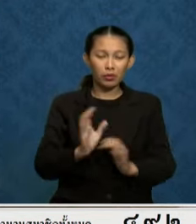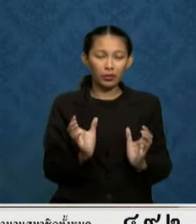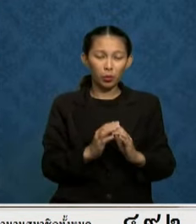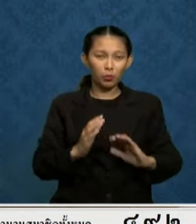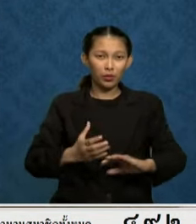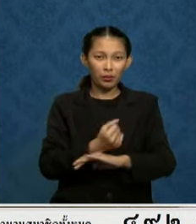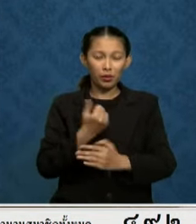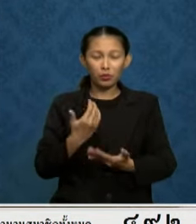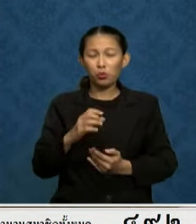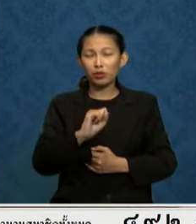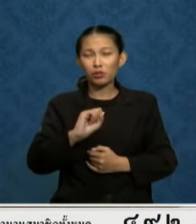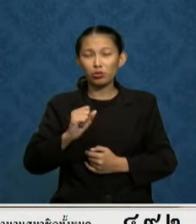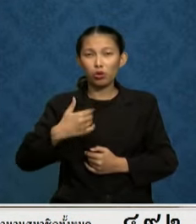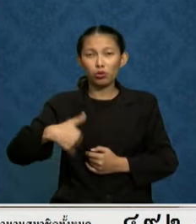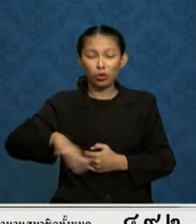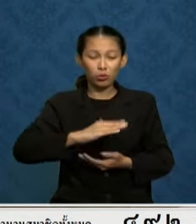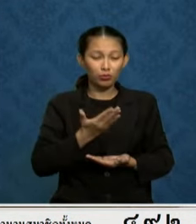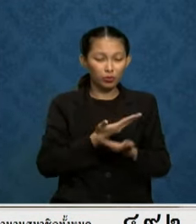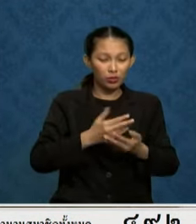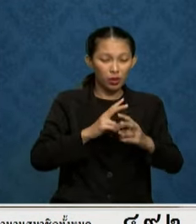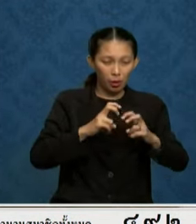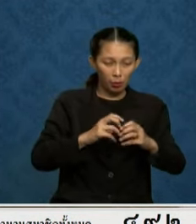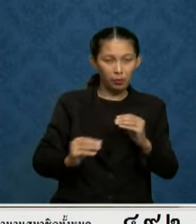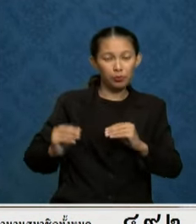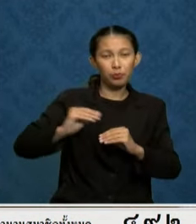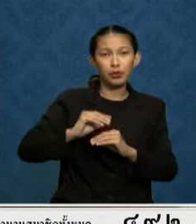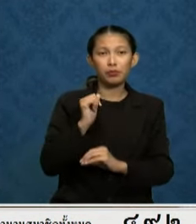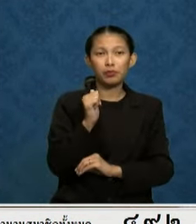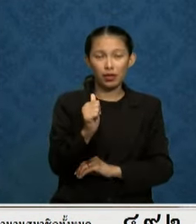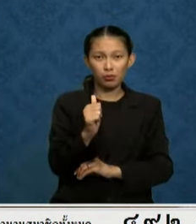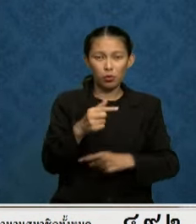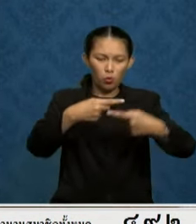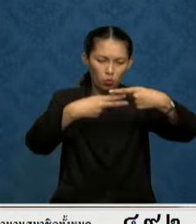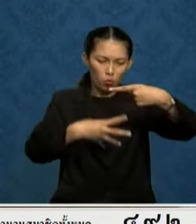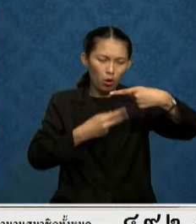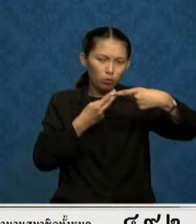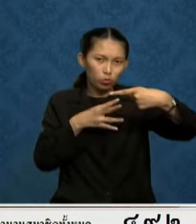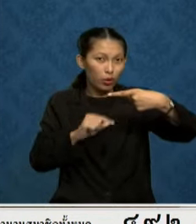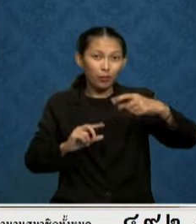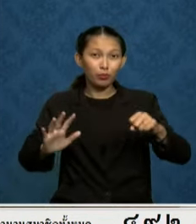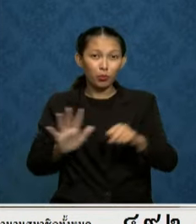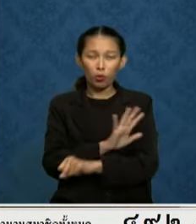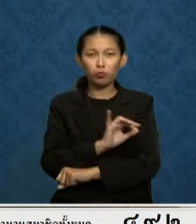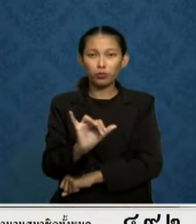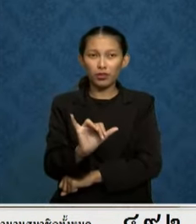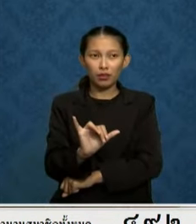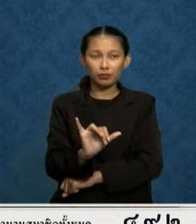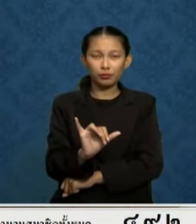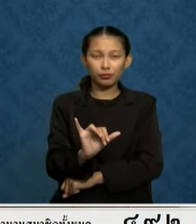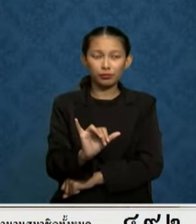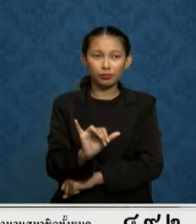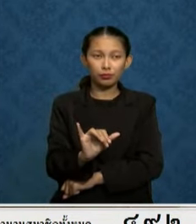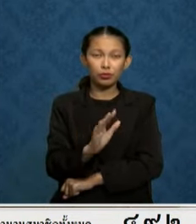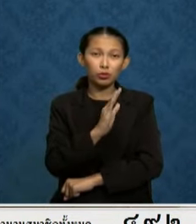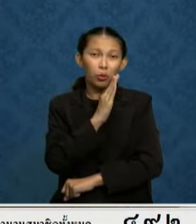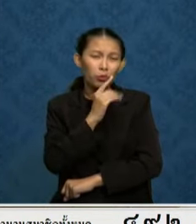อง หสมาชิษพาผู้แทรลัสดอที่ไปศึกษาเพิ่มเติมได้รีษต์นี้อาจจะไม่ใช่ฟตที่ขอบคุมนะครับยัมี ถ้าท่